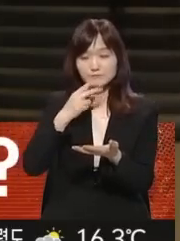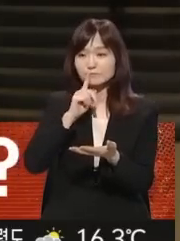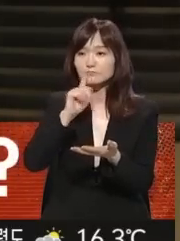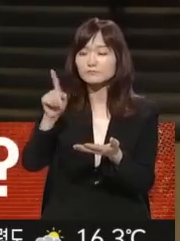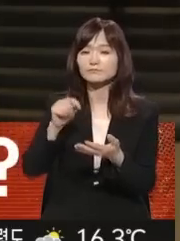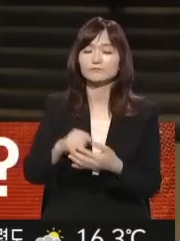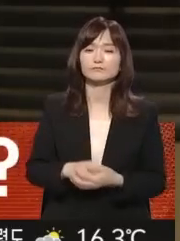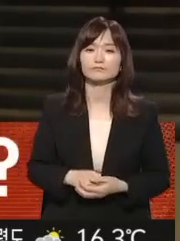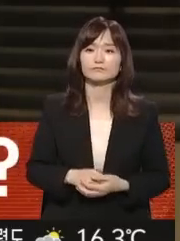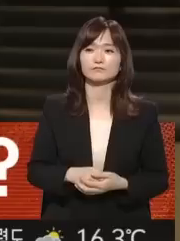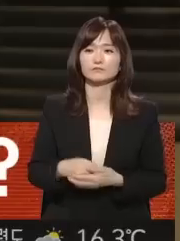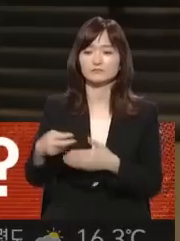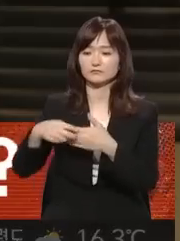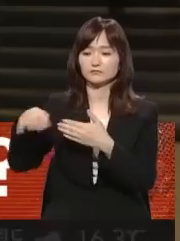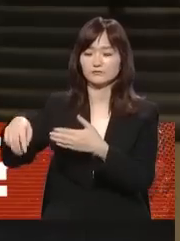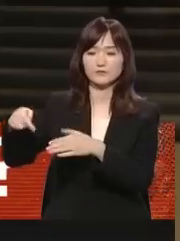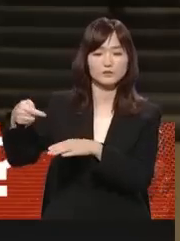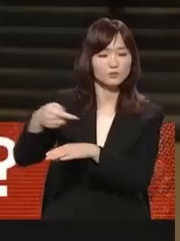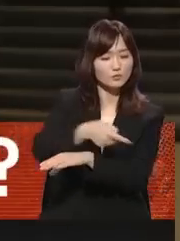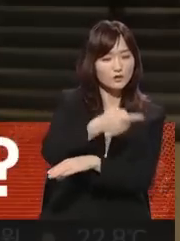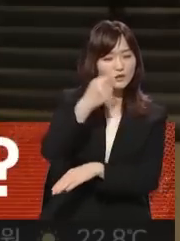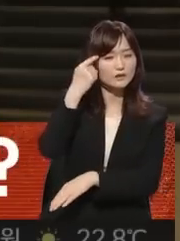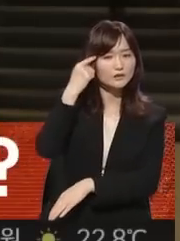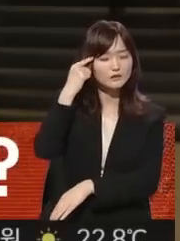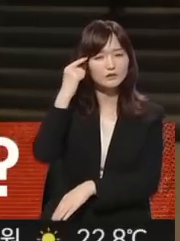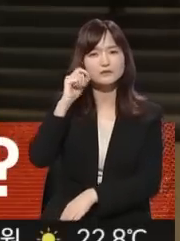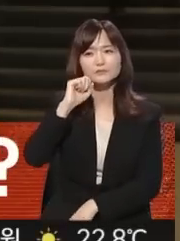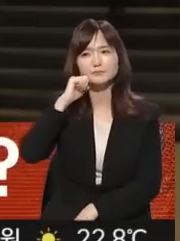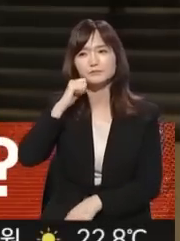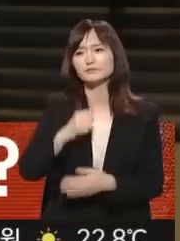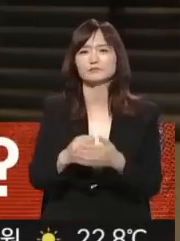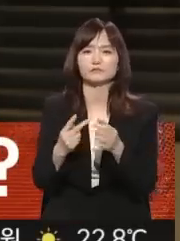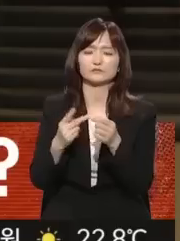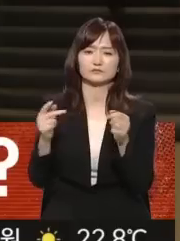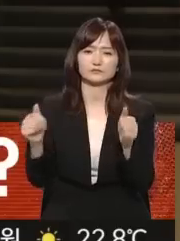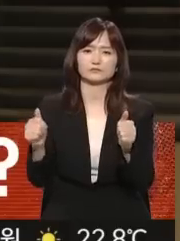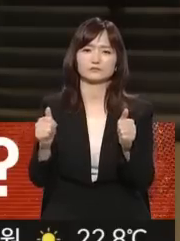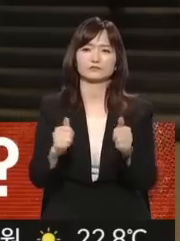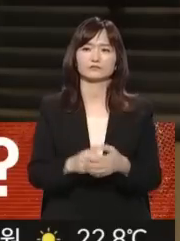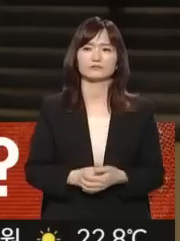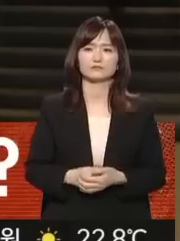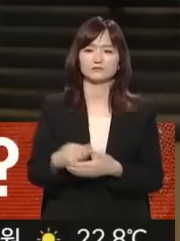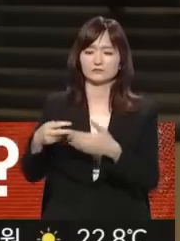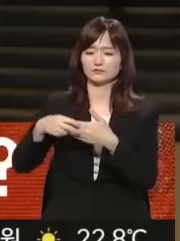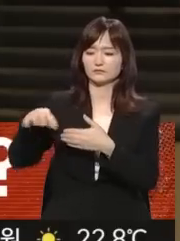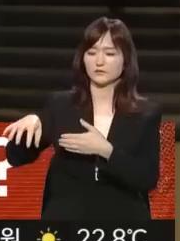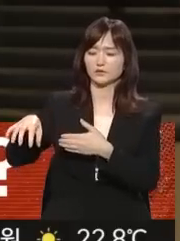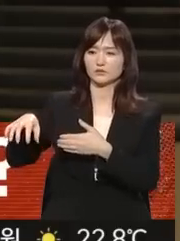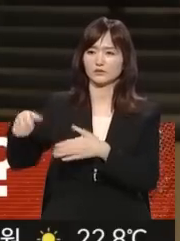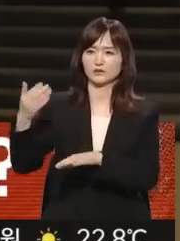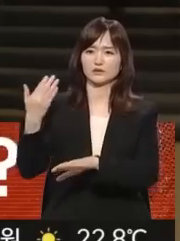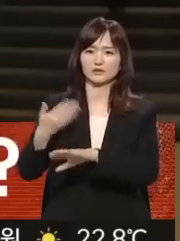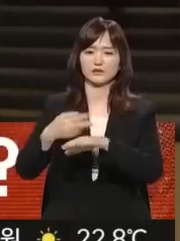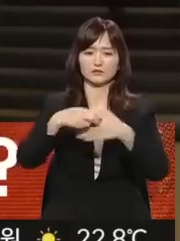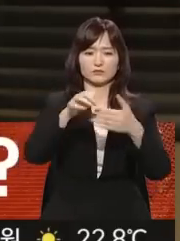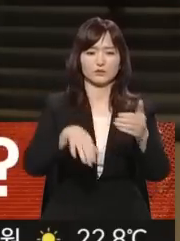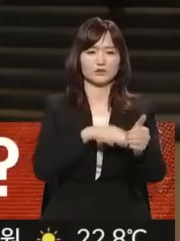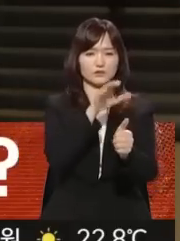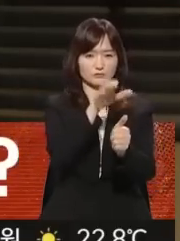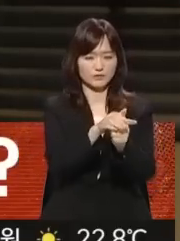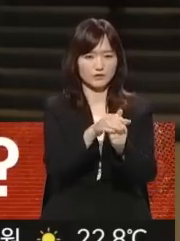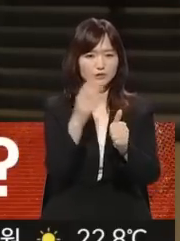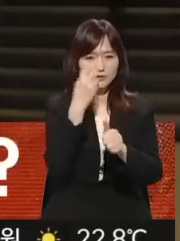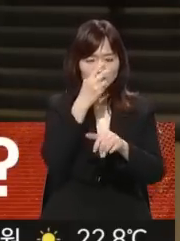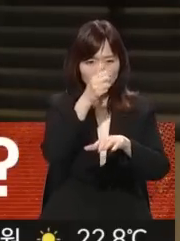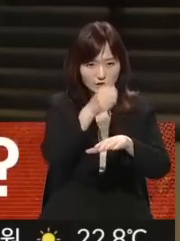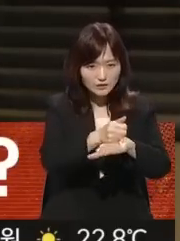정확하게 병원 외에 있는 사람들이 판단하기 좀 어렵죠 근데 이제 항소심에서 병원에 다른 병원에 이제 감정을 해서 피해자에게